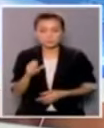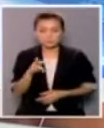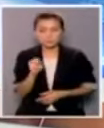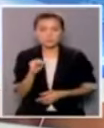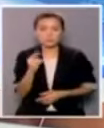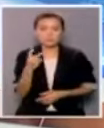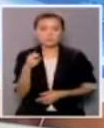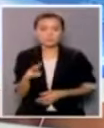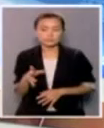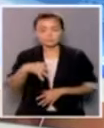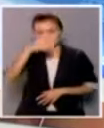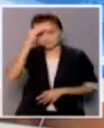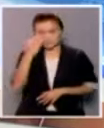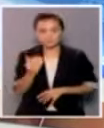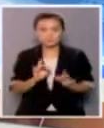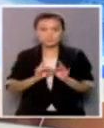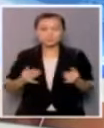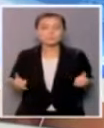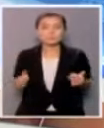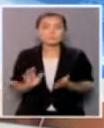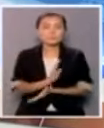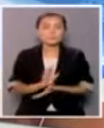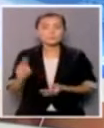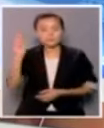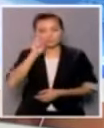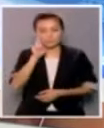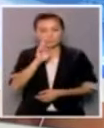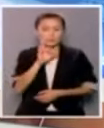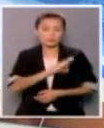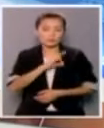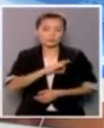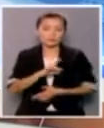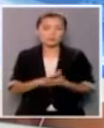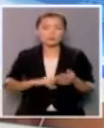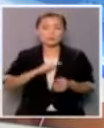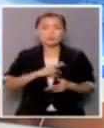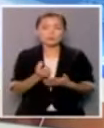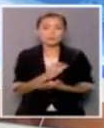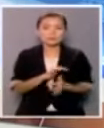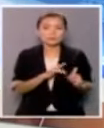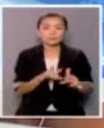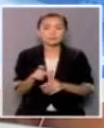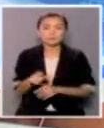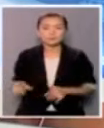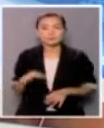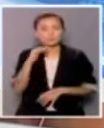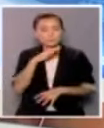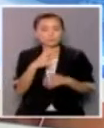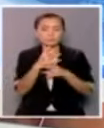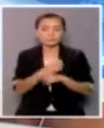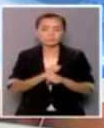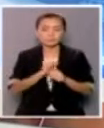Мәулен Жанболаттың пікірі. Оның айтуынша, тегін ілімнің игілігін көріп, кейін жұмыс таппай сандалғандардың санын осылай